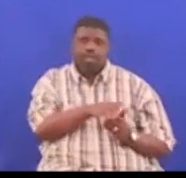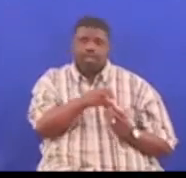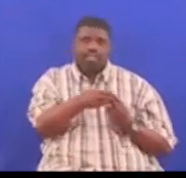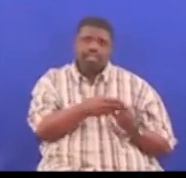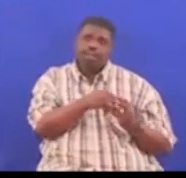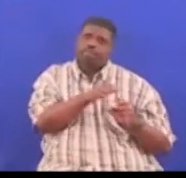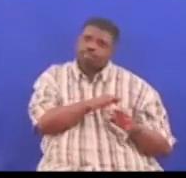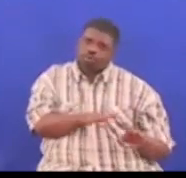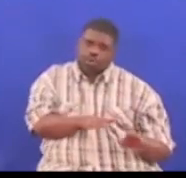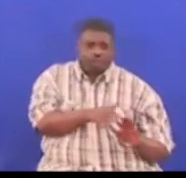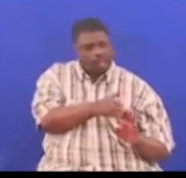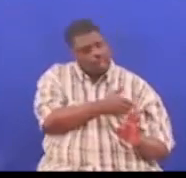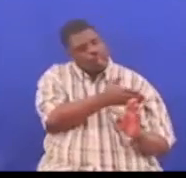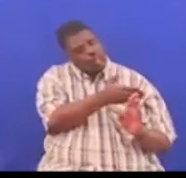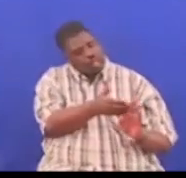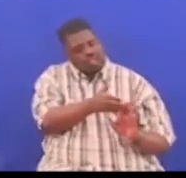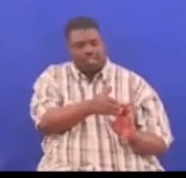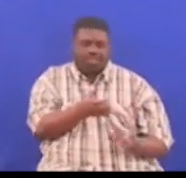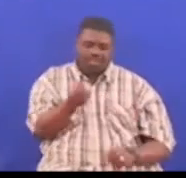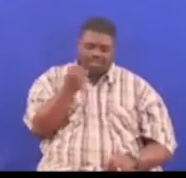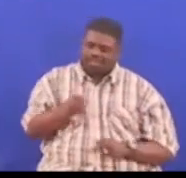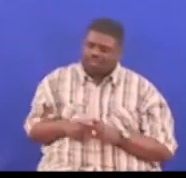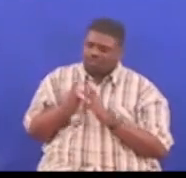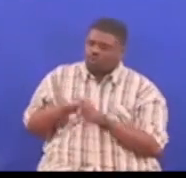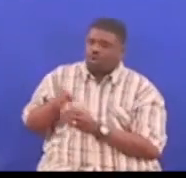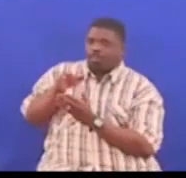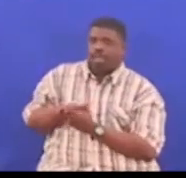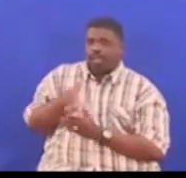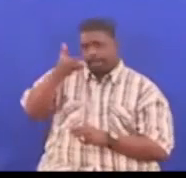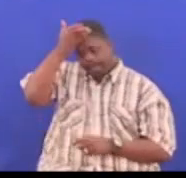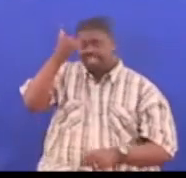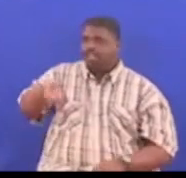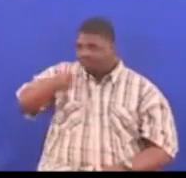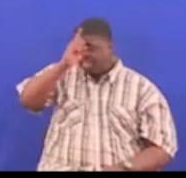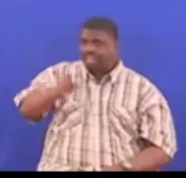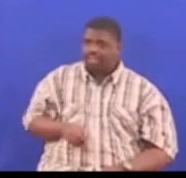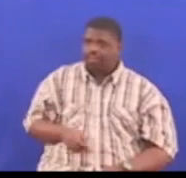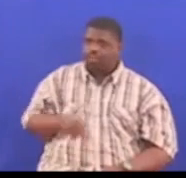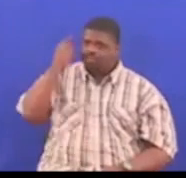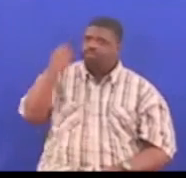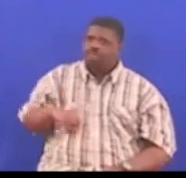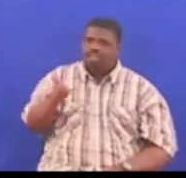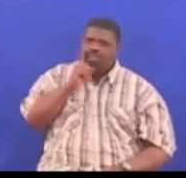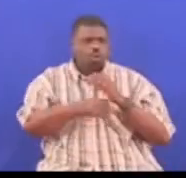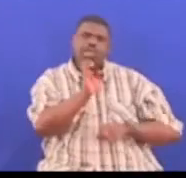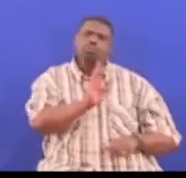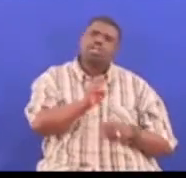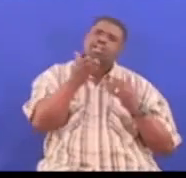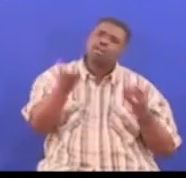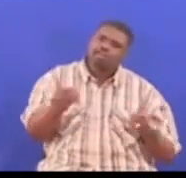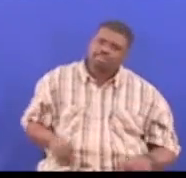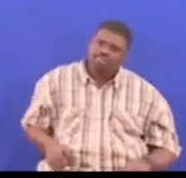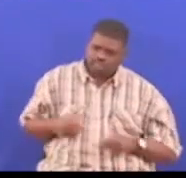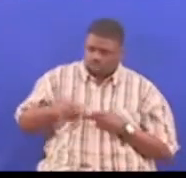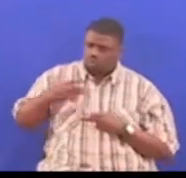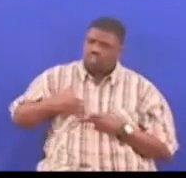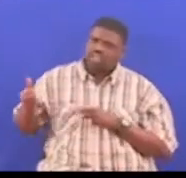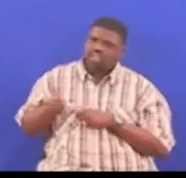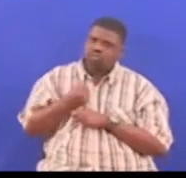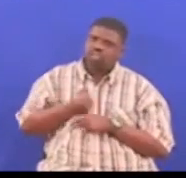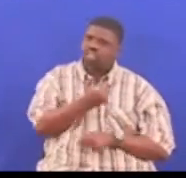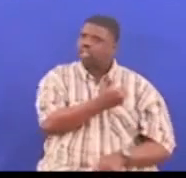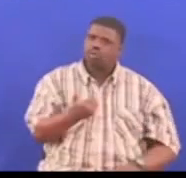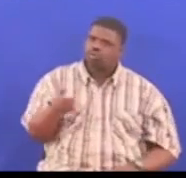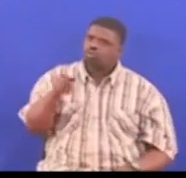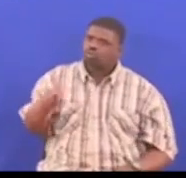mpole wa kumfariji mgonjwa kuna mahali tunahitaji Nesi mkali wa kumpiga Mama Ili ajifungue tuna wizara inashughulika na